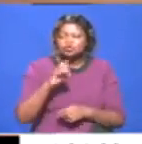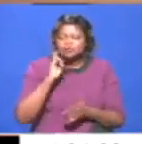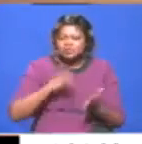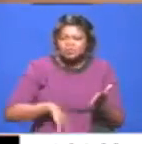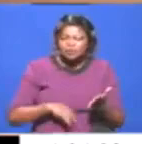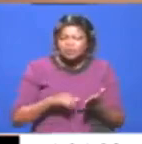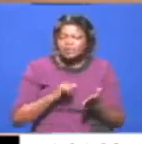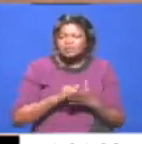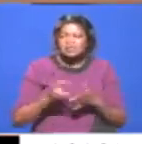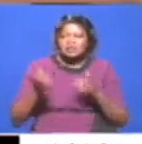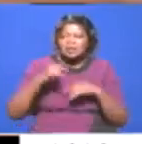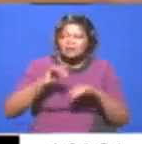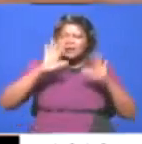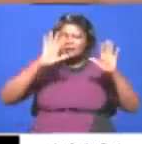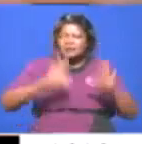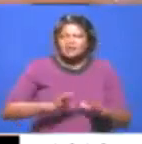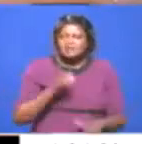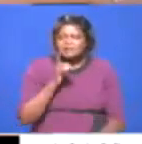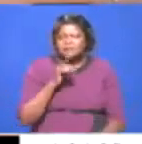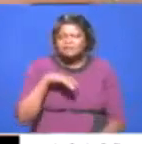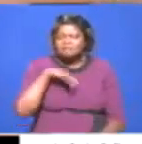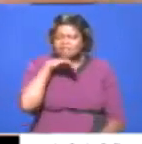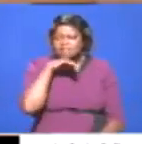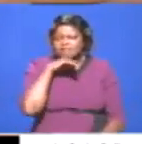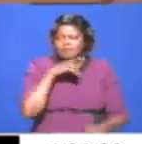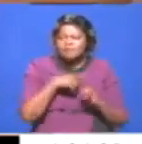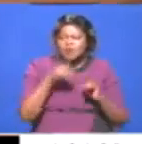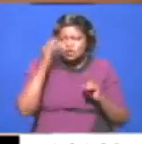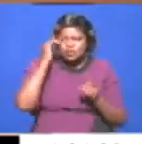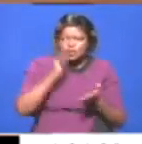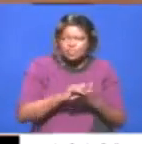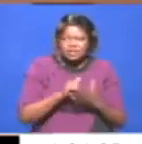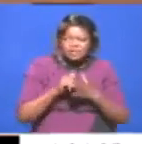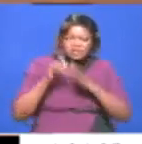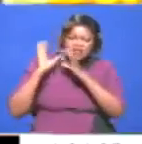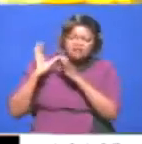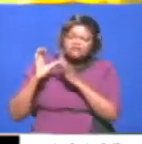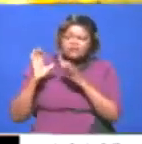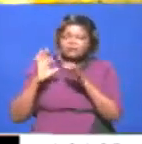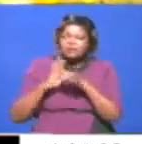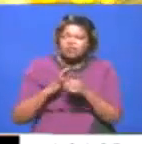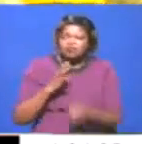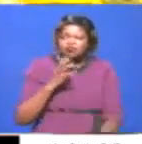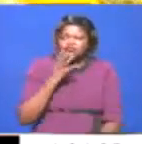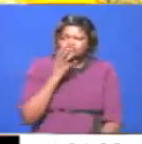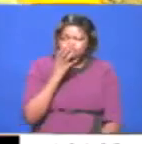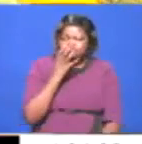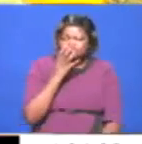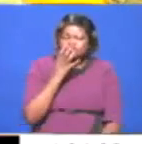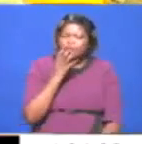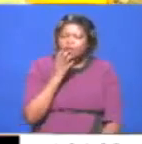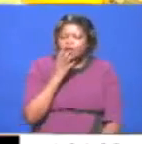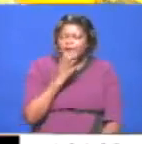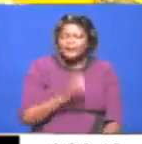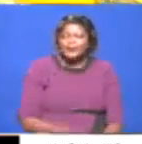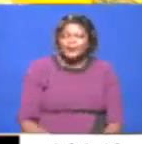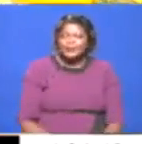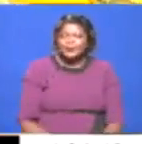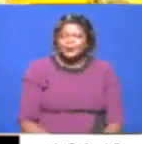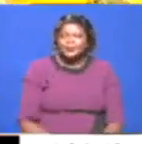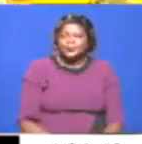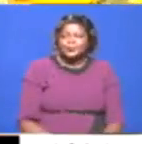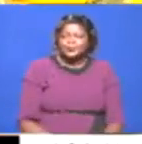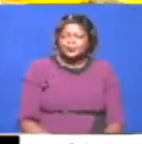aje afanyie kampeni baba. Lakini ajue kwamba Kilifi ni ODM sipa. Mwambire, who replaced Kingi as